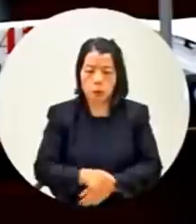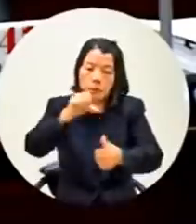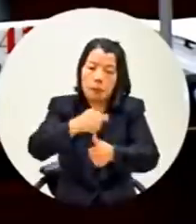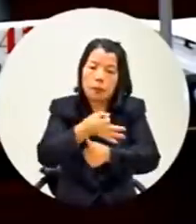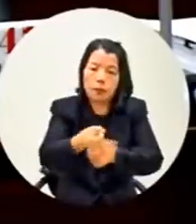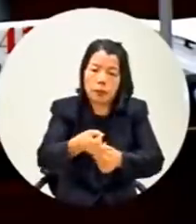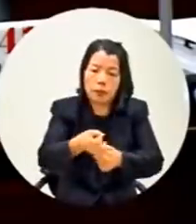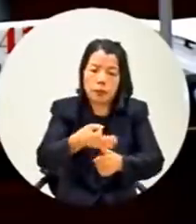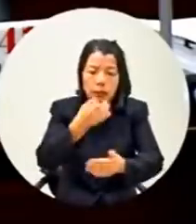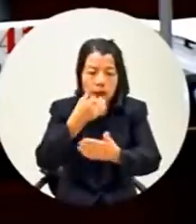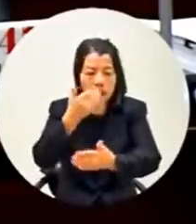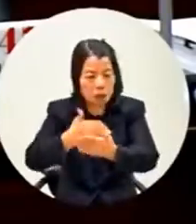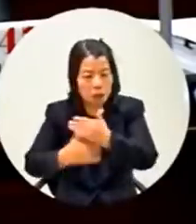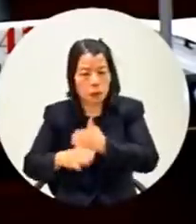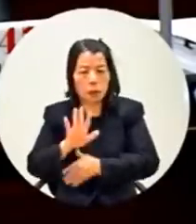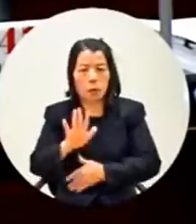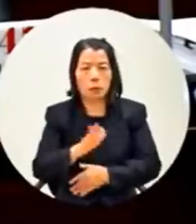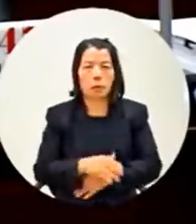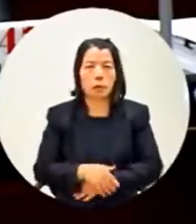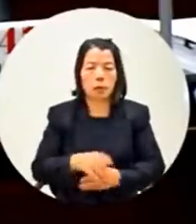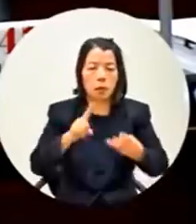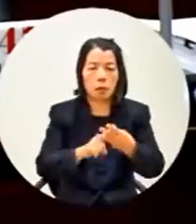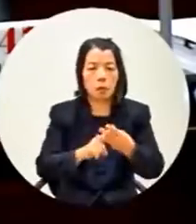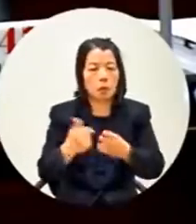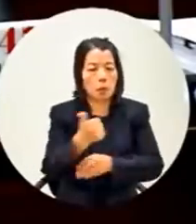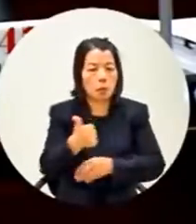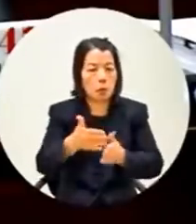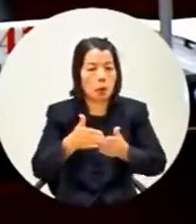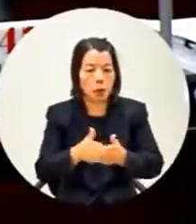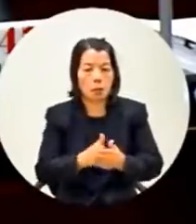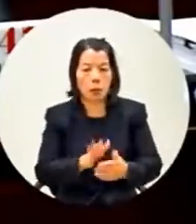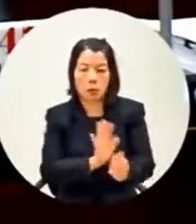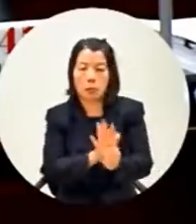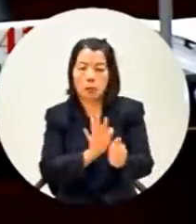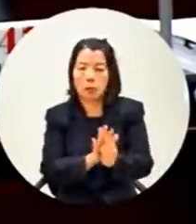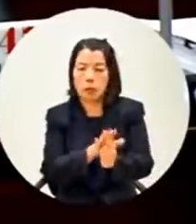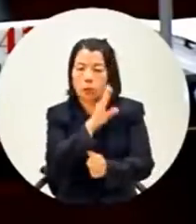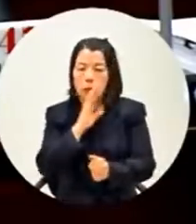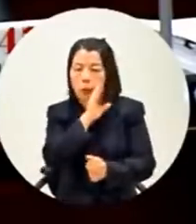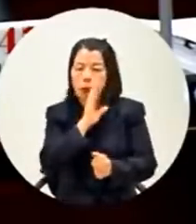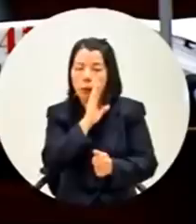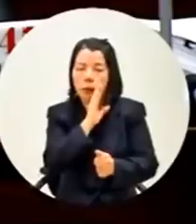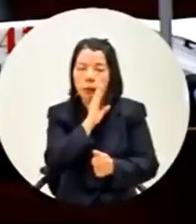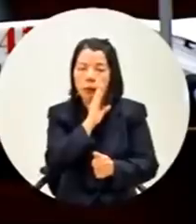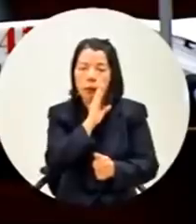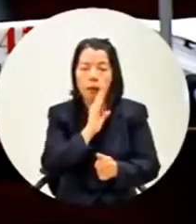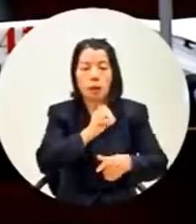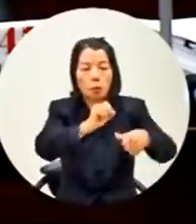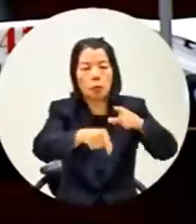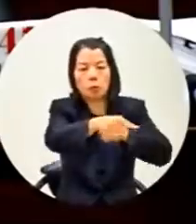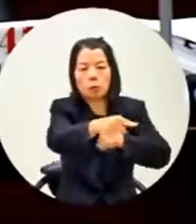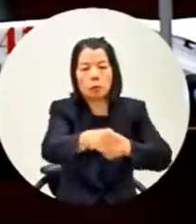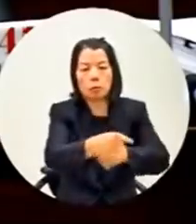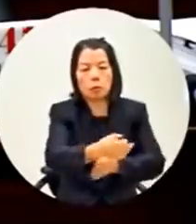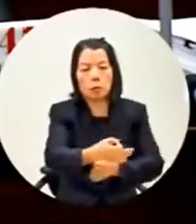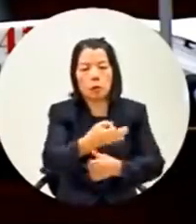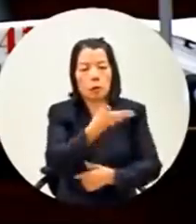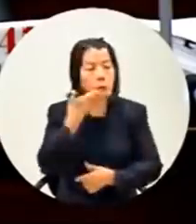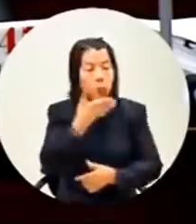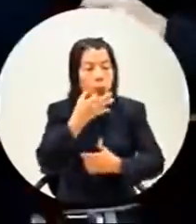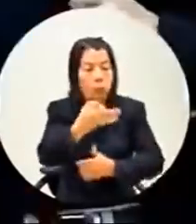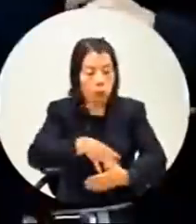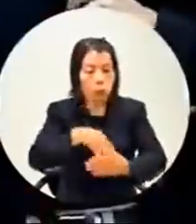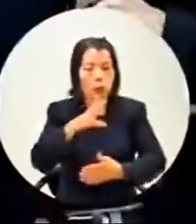金，王端人有没有图利庆富的嫌疑？来，市长你答复一下。 请杨代理市长答复。 好，谢